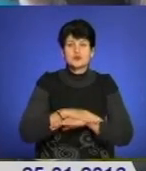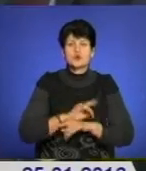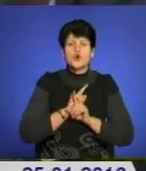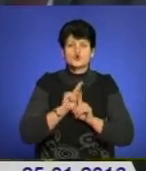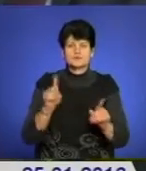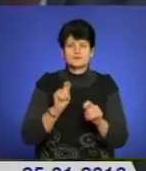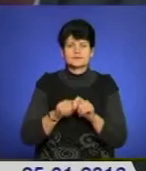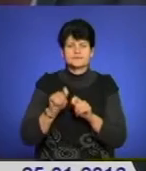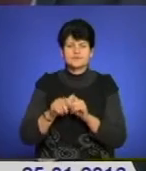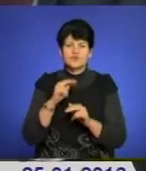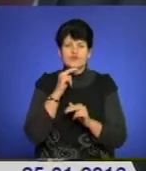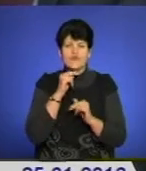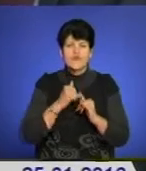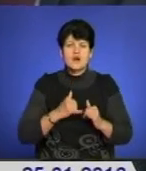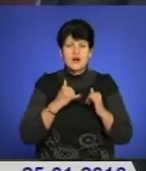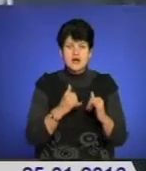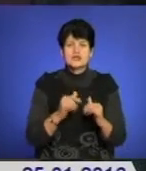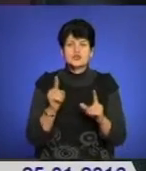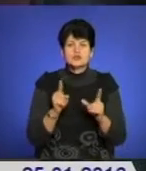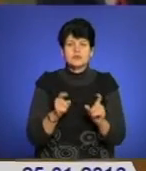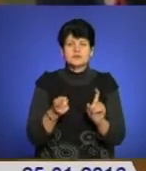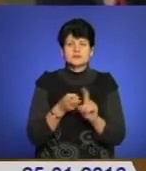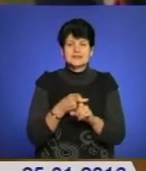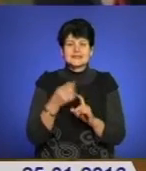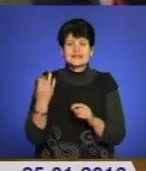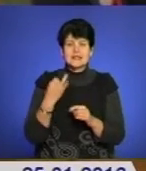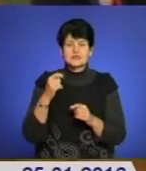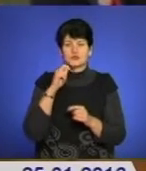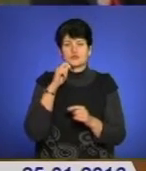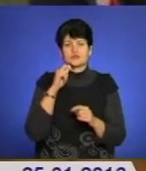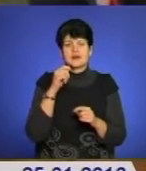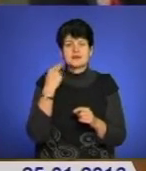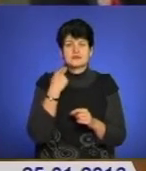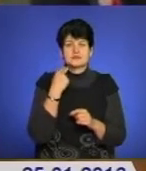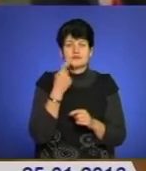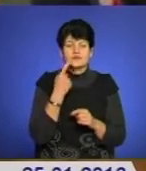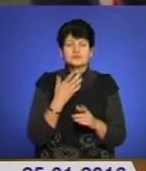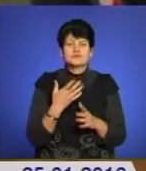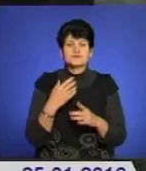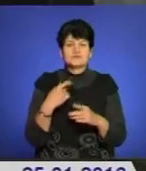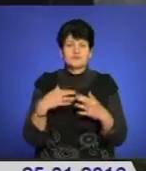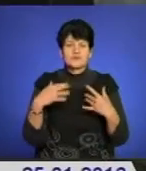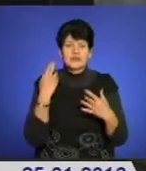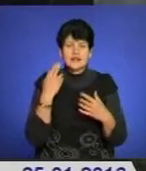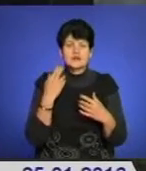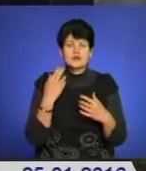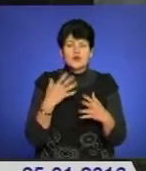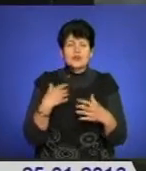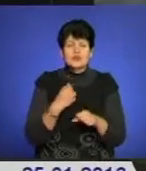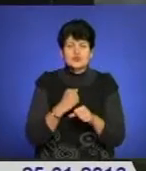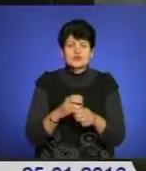увагою. Аби прищепити інтерес до іноземної мови, педагоги вдаються до різноманітних хитрощів. Коли працюю зі своїми